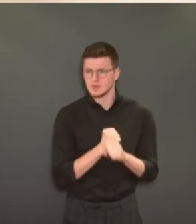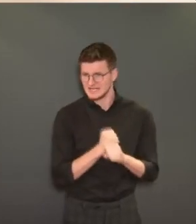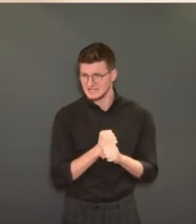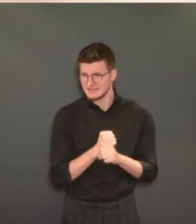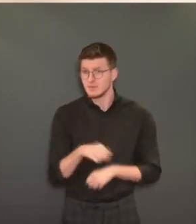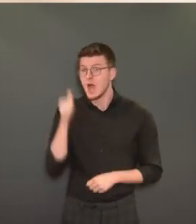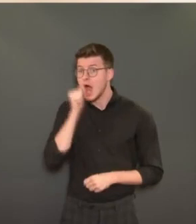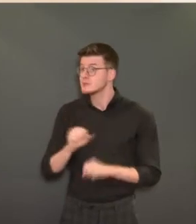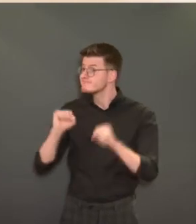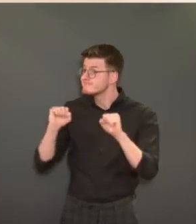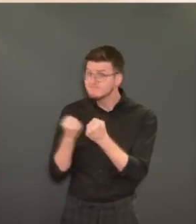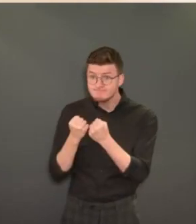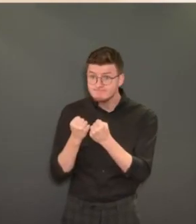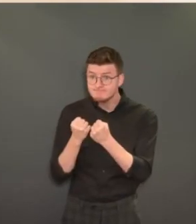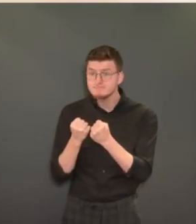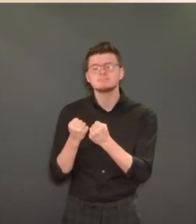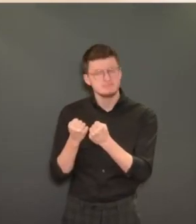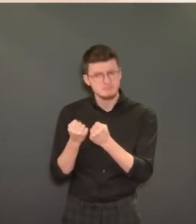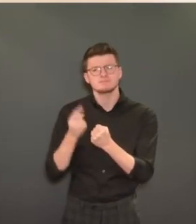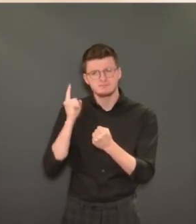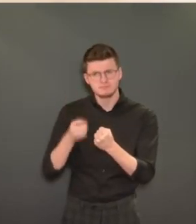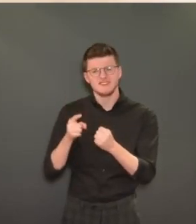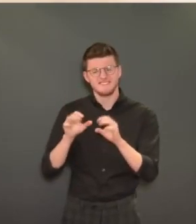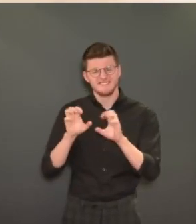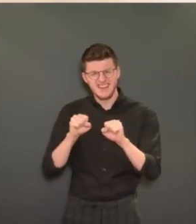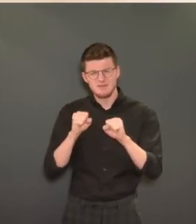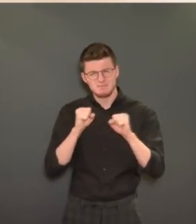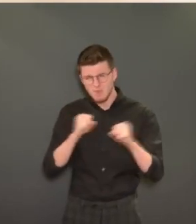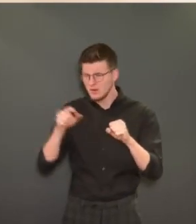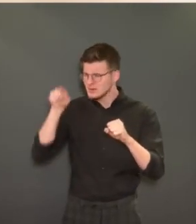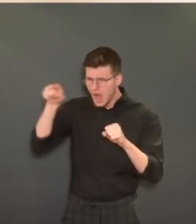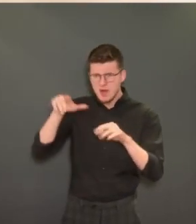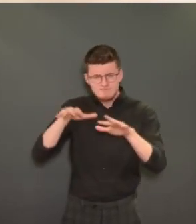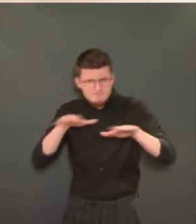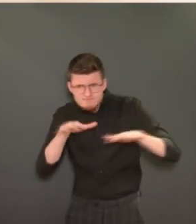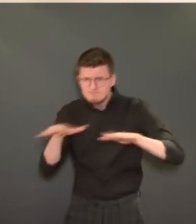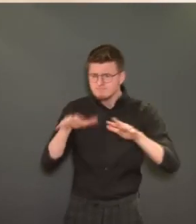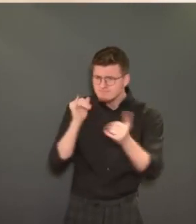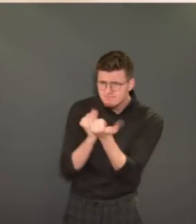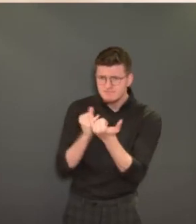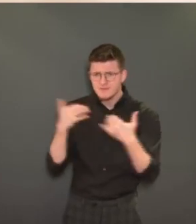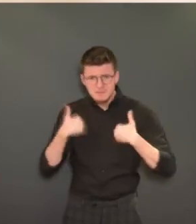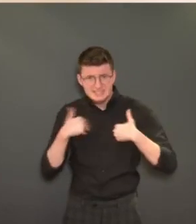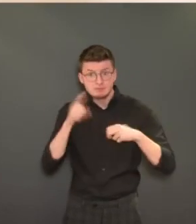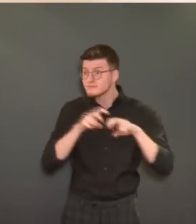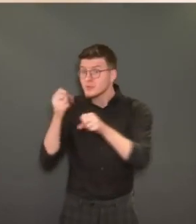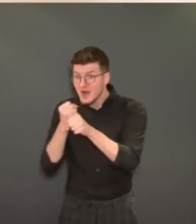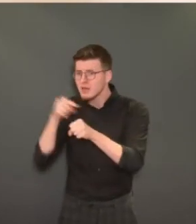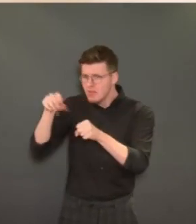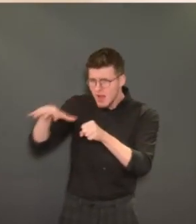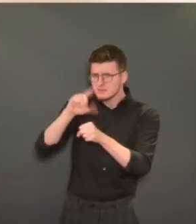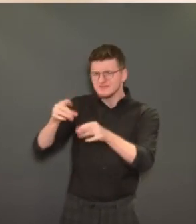sûr. Lorsque le télétravail n'est pas possible, il faudra faire tout ce qui est possible pour que les personnes puissent